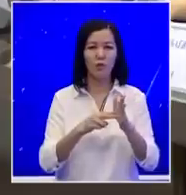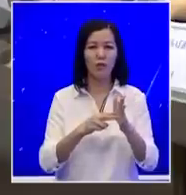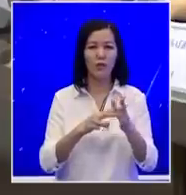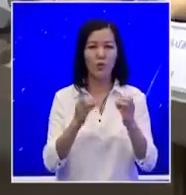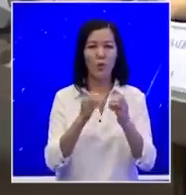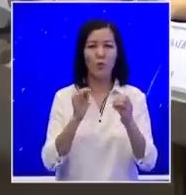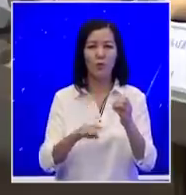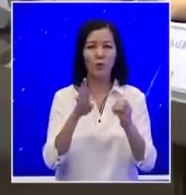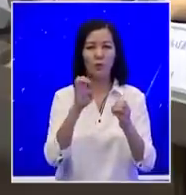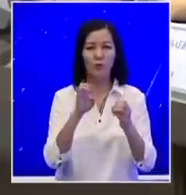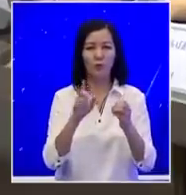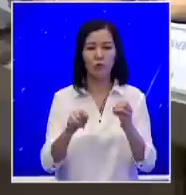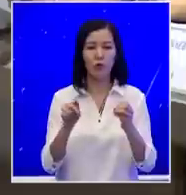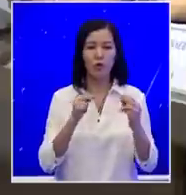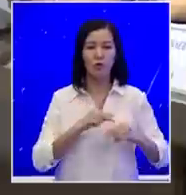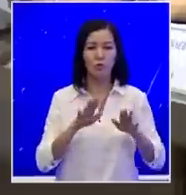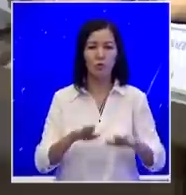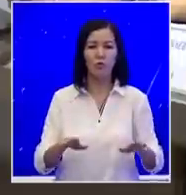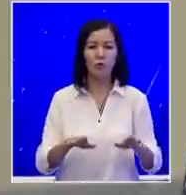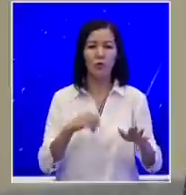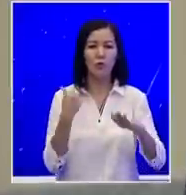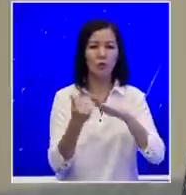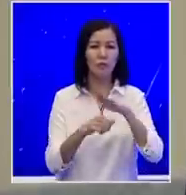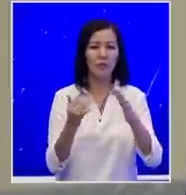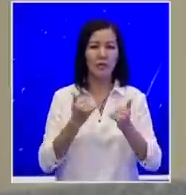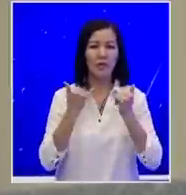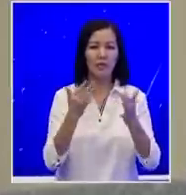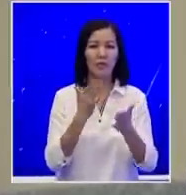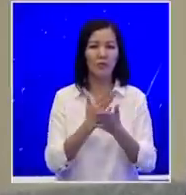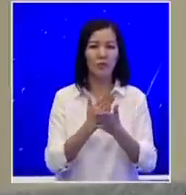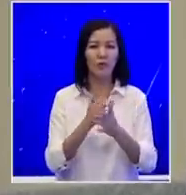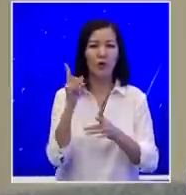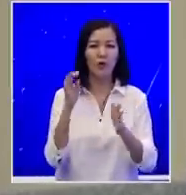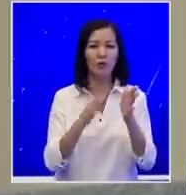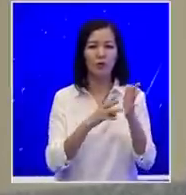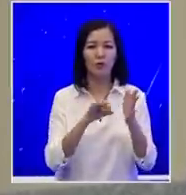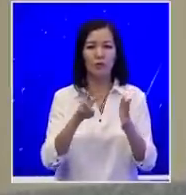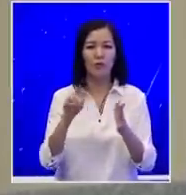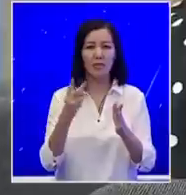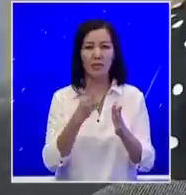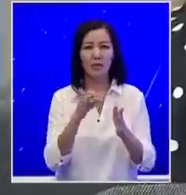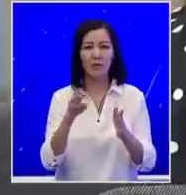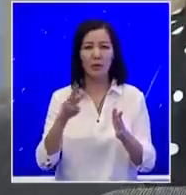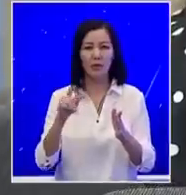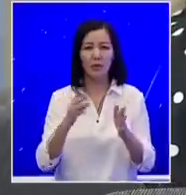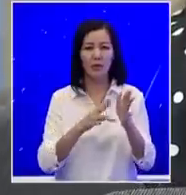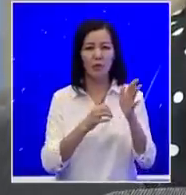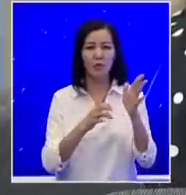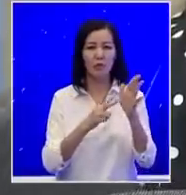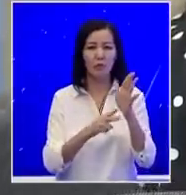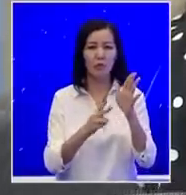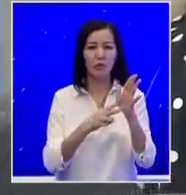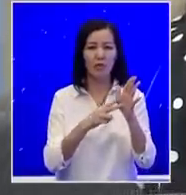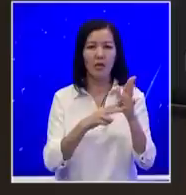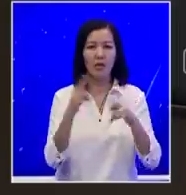Оның 10400 жұмыс орны жұмыссыздарға арналып отыр. Аясында 109 миллиард 2 миллион теңге